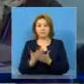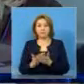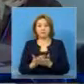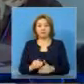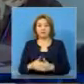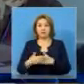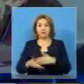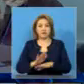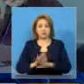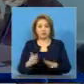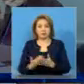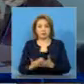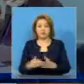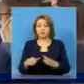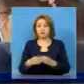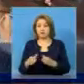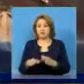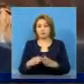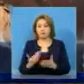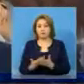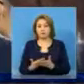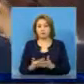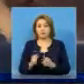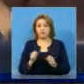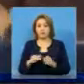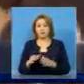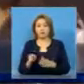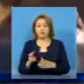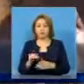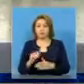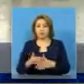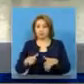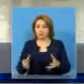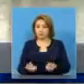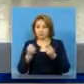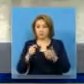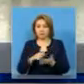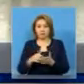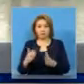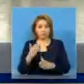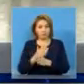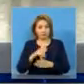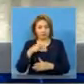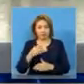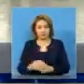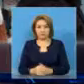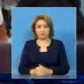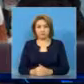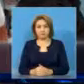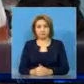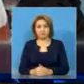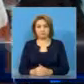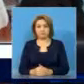қалған жоқ. Ол саяси додаға түсуші партиялардың қоғамдағы әлеуметтік мәселелерді көтеріп жатқандығын қолдайтындығын атап өтті. Это